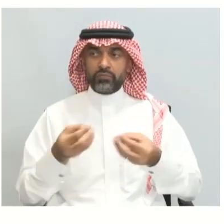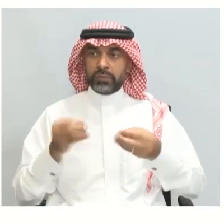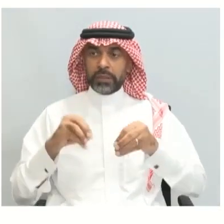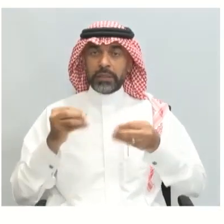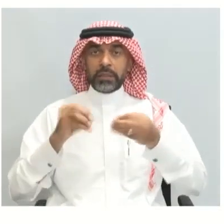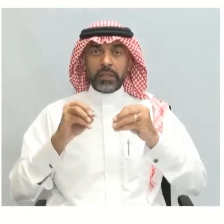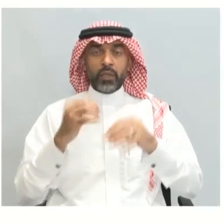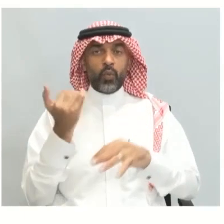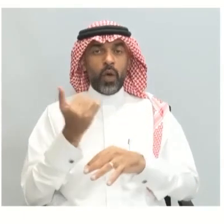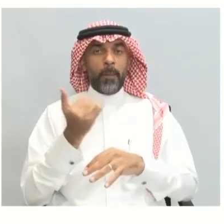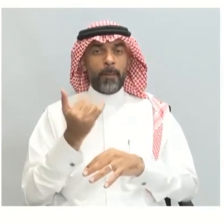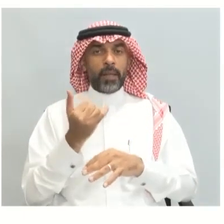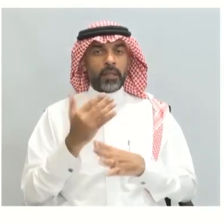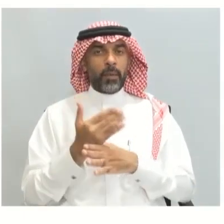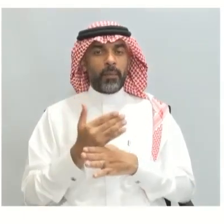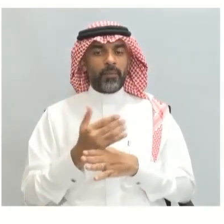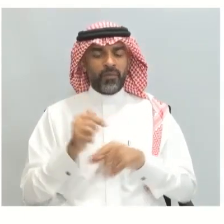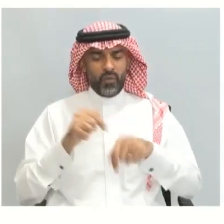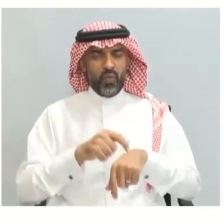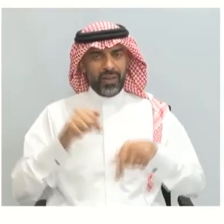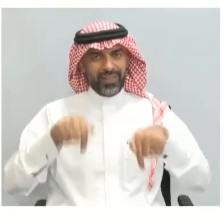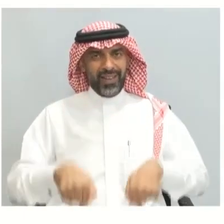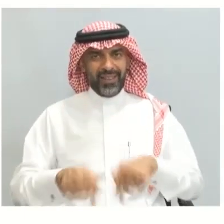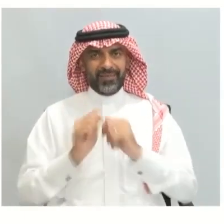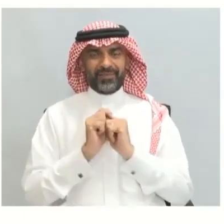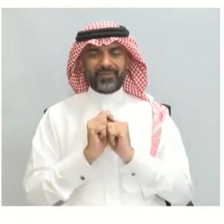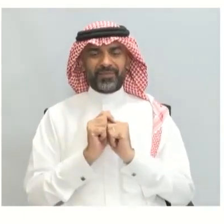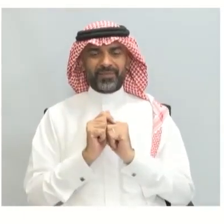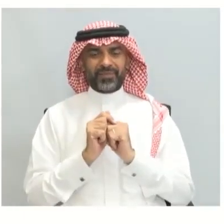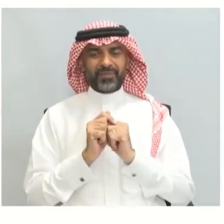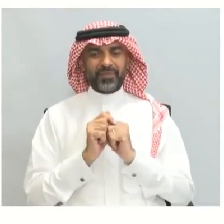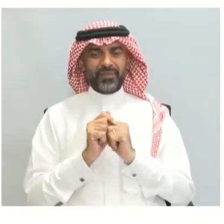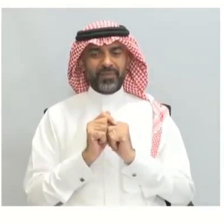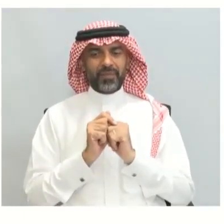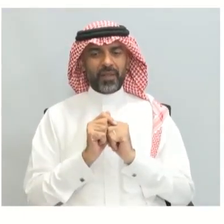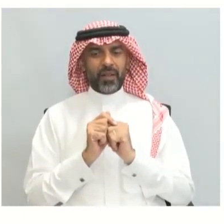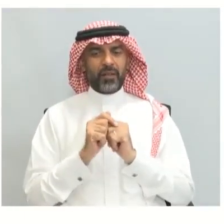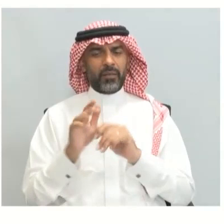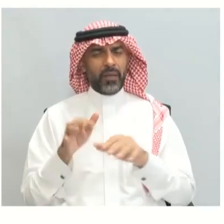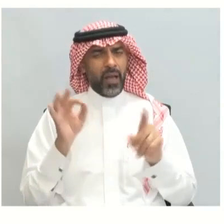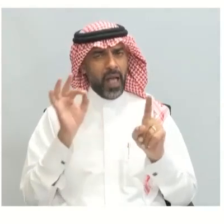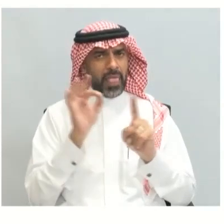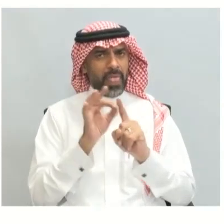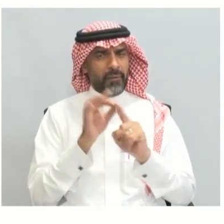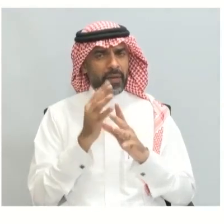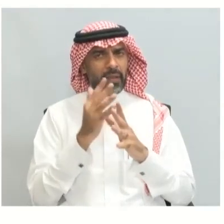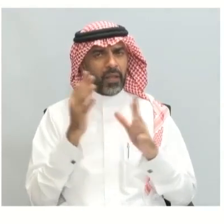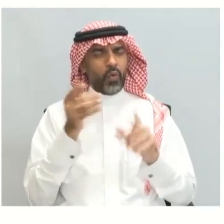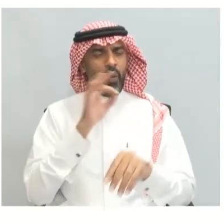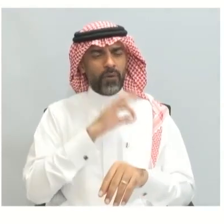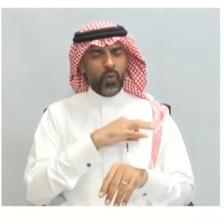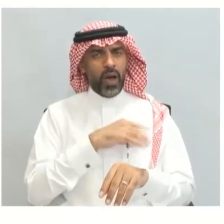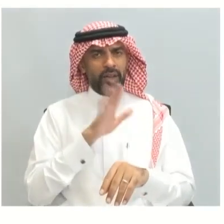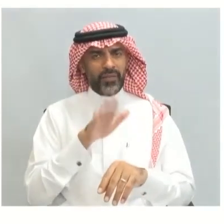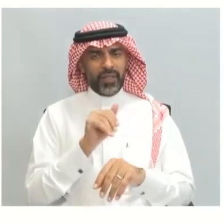هذه هذه الاهميه في الوقت الحاضر لها اغراض و فوائد من